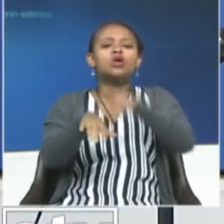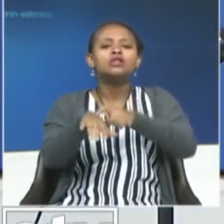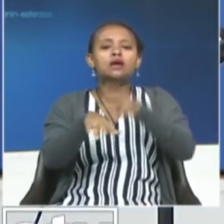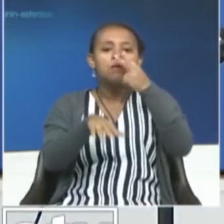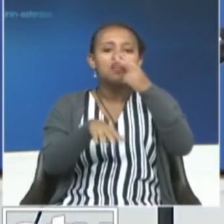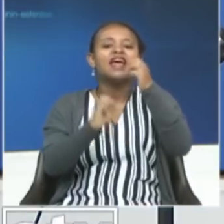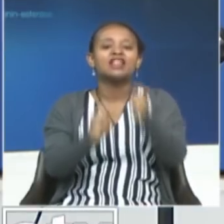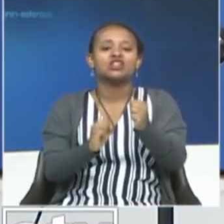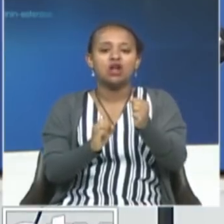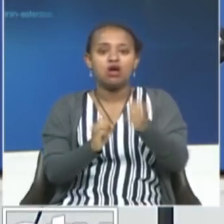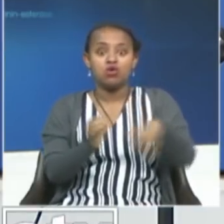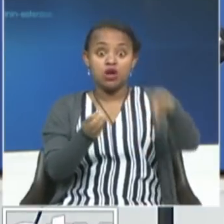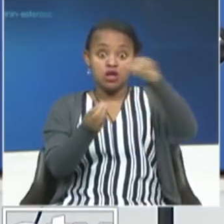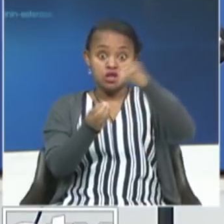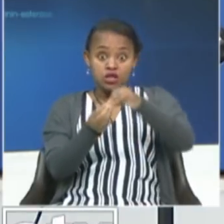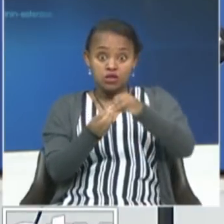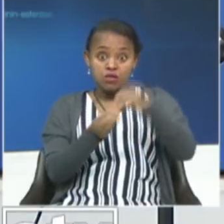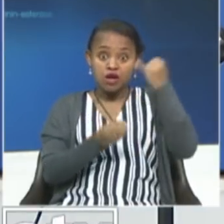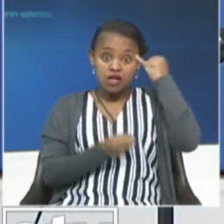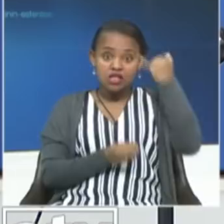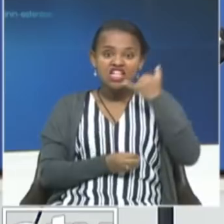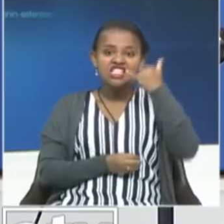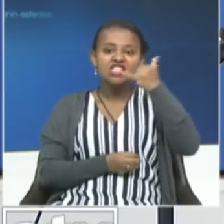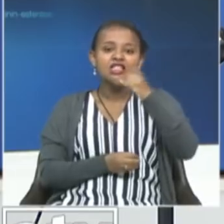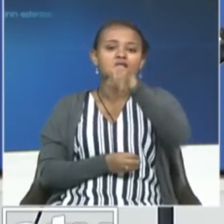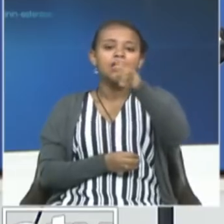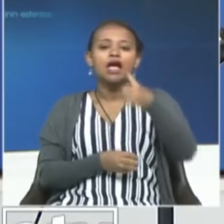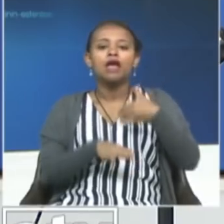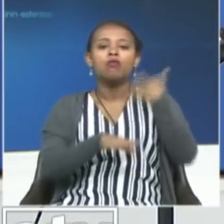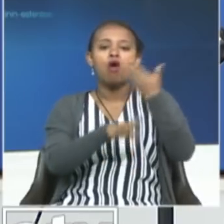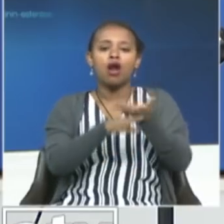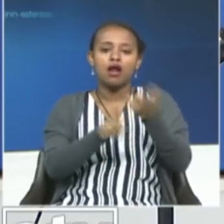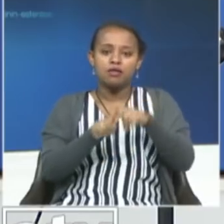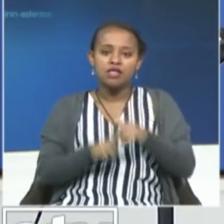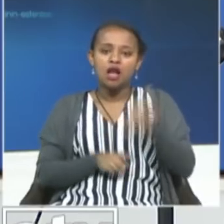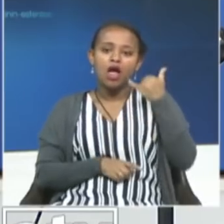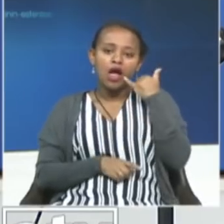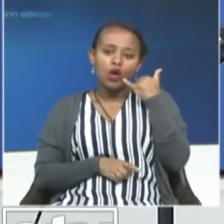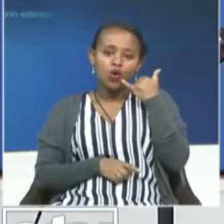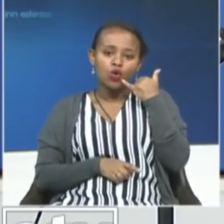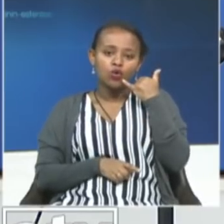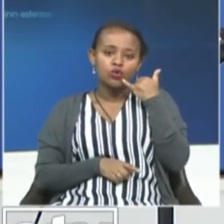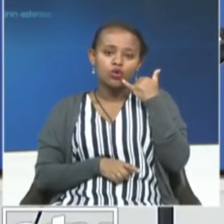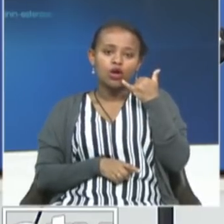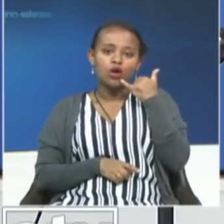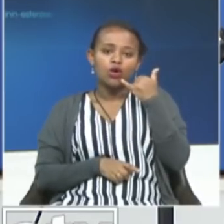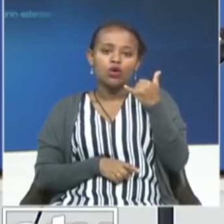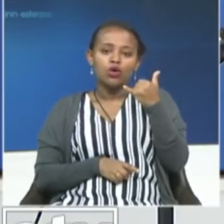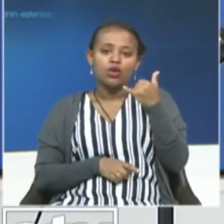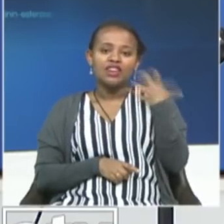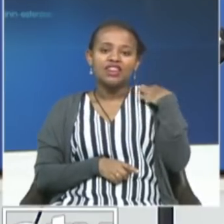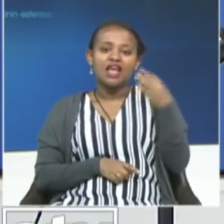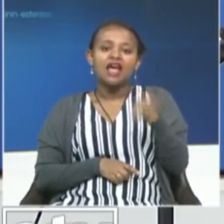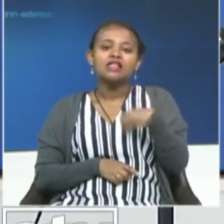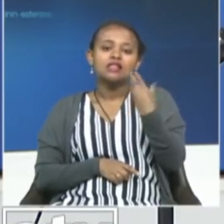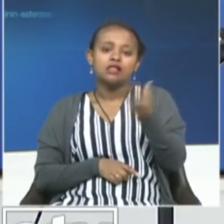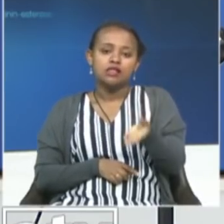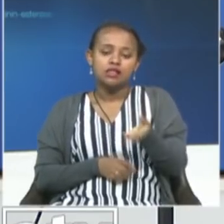የሚሉትና ተጨማሪ ሐሳቦችን ከስልክ ጥያቄ በኋላ እንመለስባቸዋለን። ሄሎ ሄሎ ሄሎ